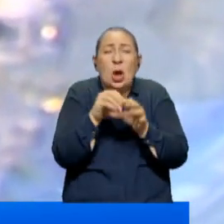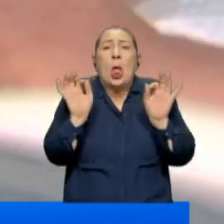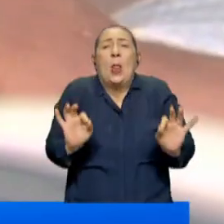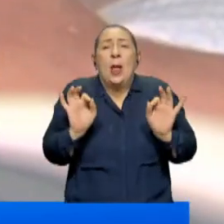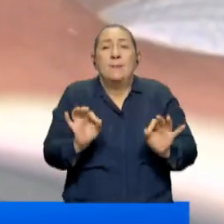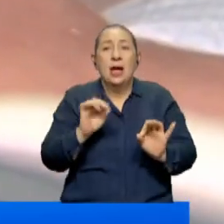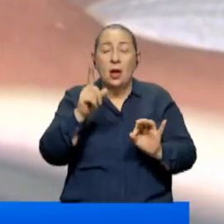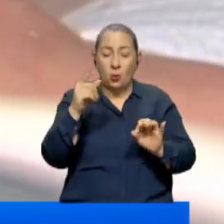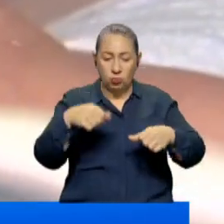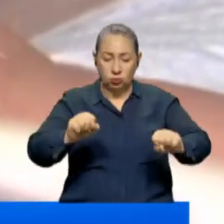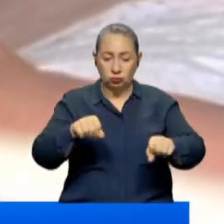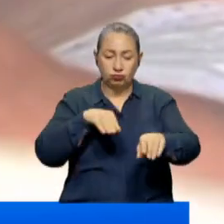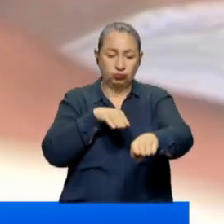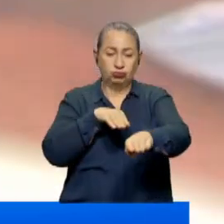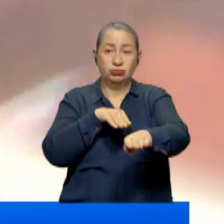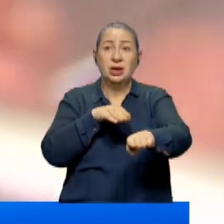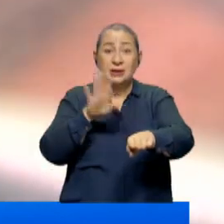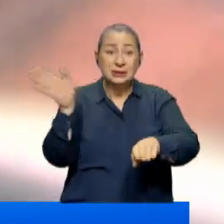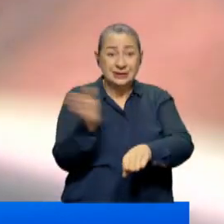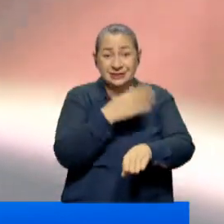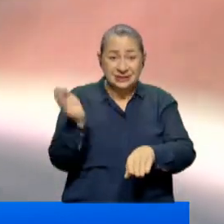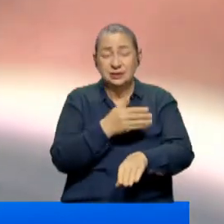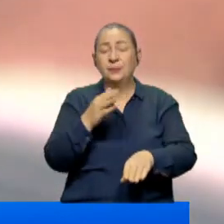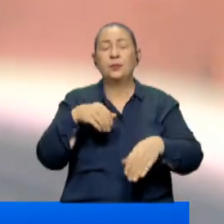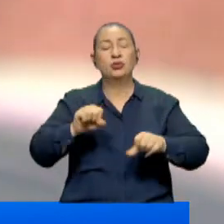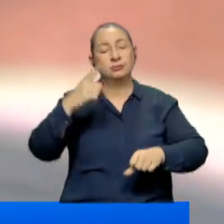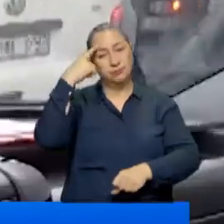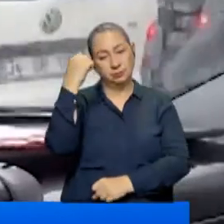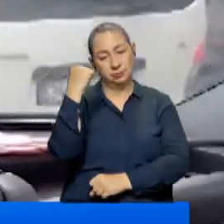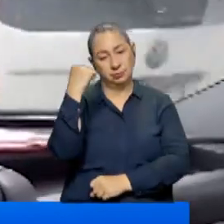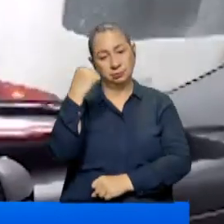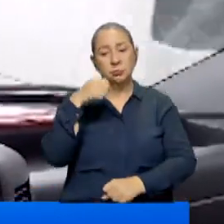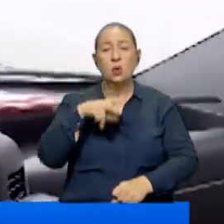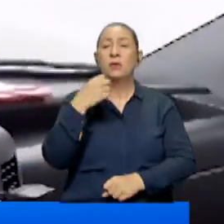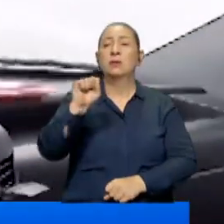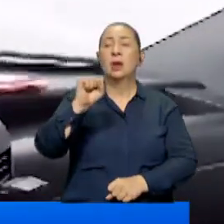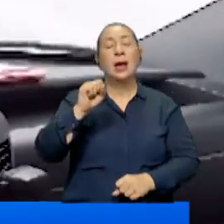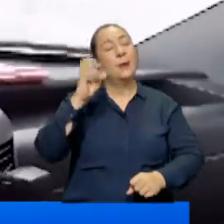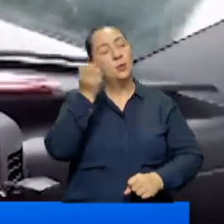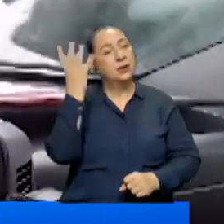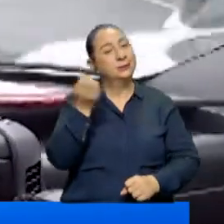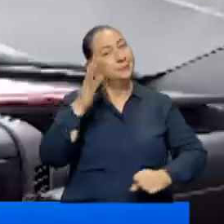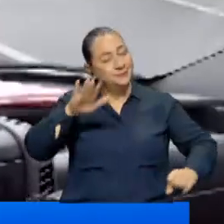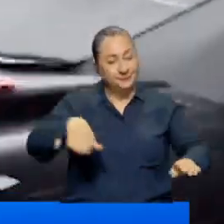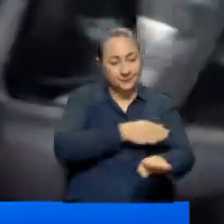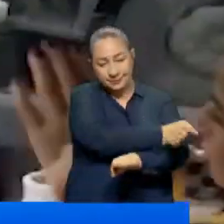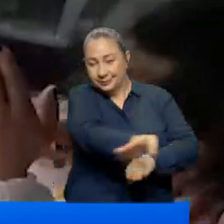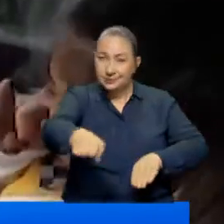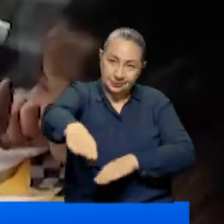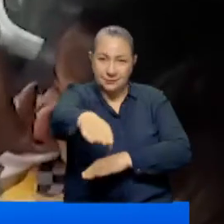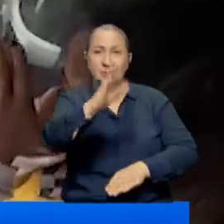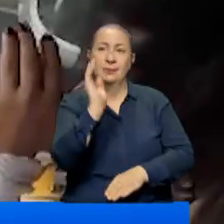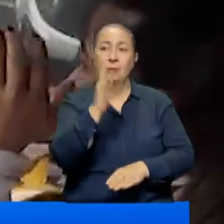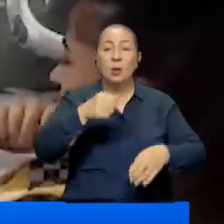önemliydi. Öndeki motosikletten yolu açmasını istedi ama motosiklet sürücüsü yol vermedi. Ambulans şoförü manevrayla önüne